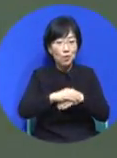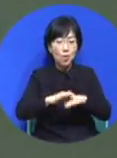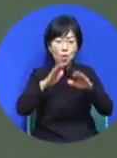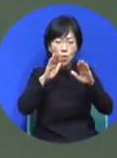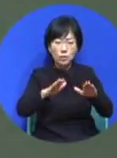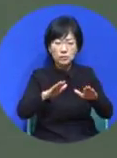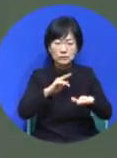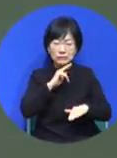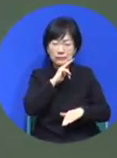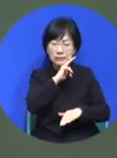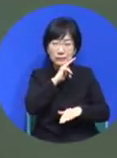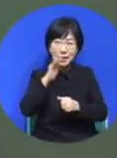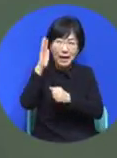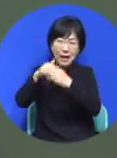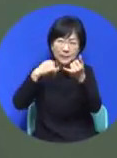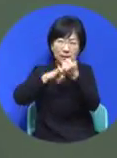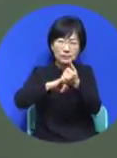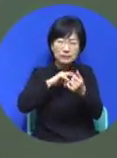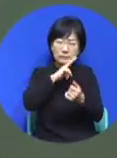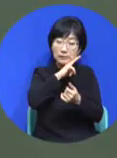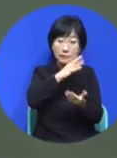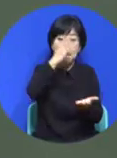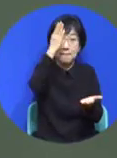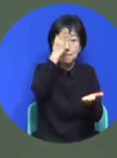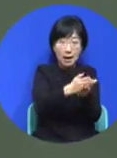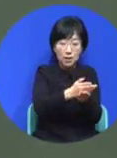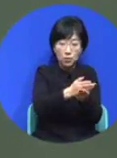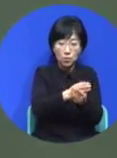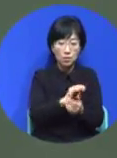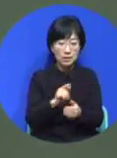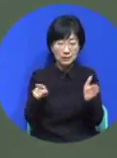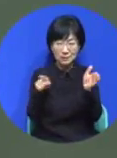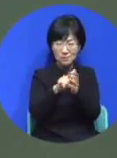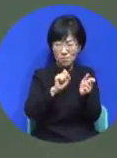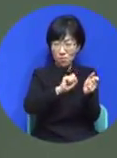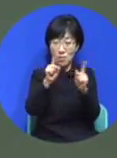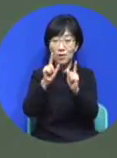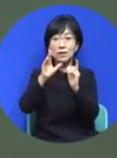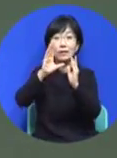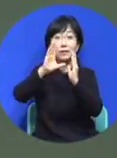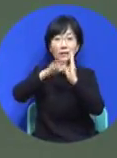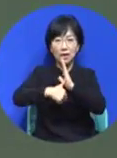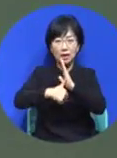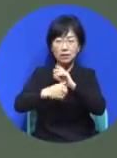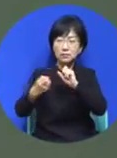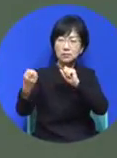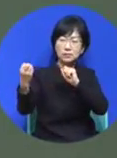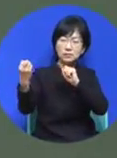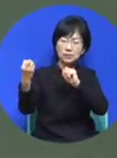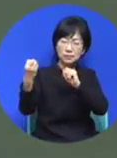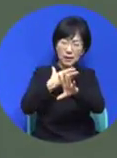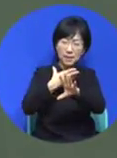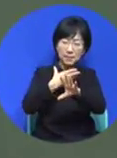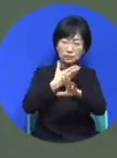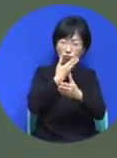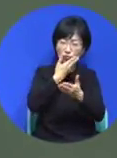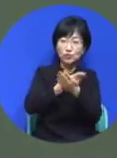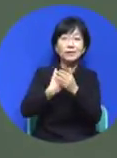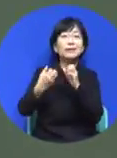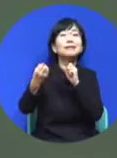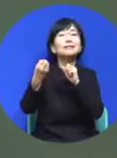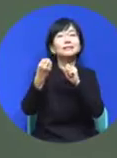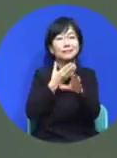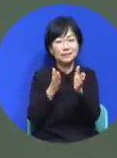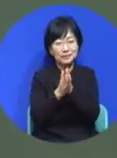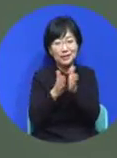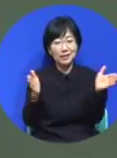믿음을 선택하는 순간에 일어나는 응답은 큽니다. Now, so many things can happen in your life, but the moment you choose to have faith in